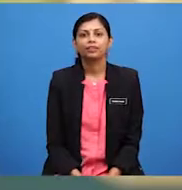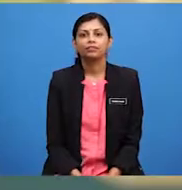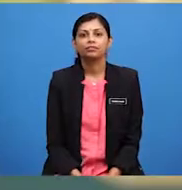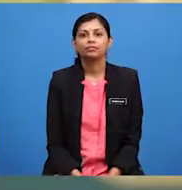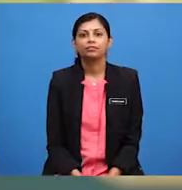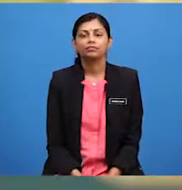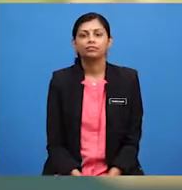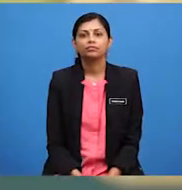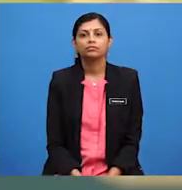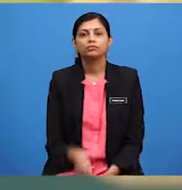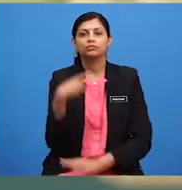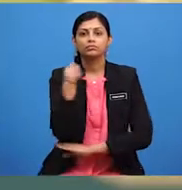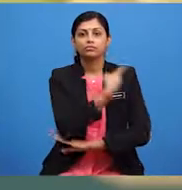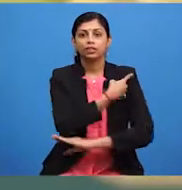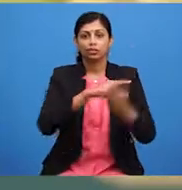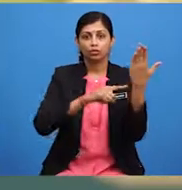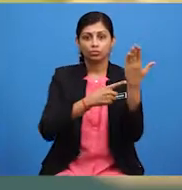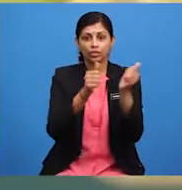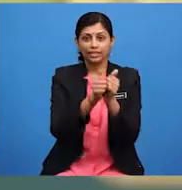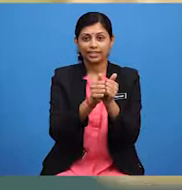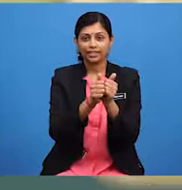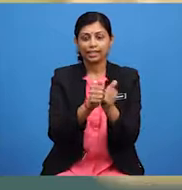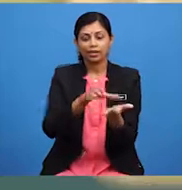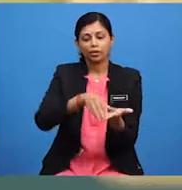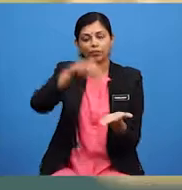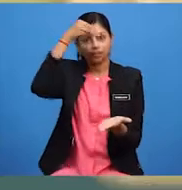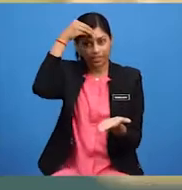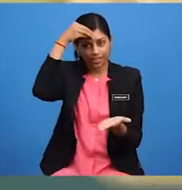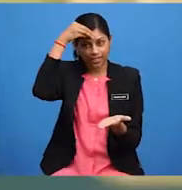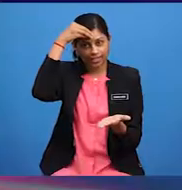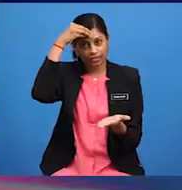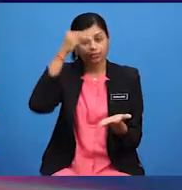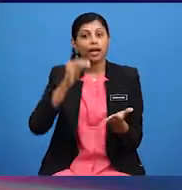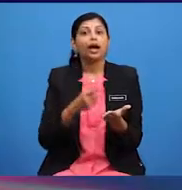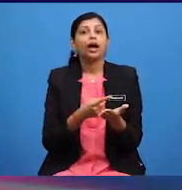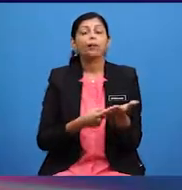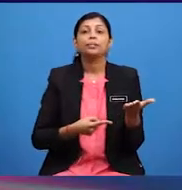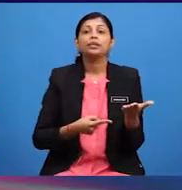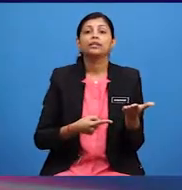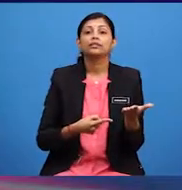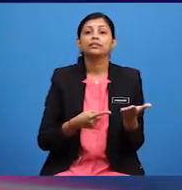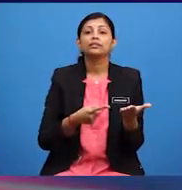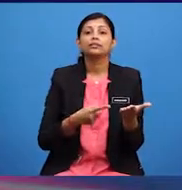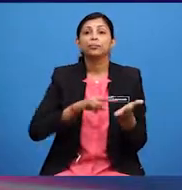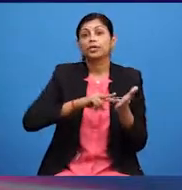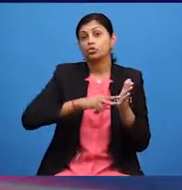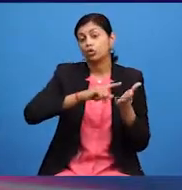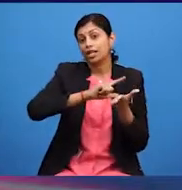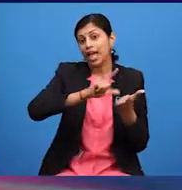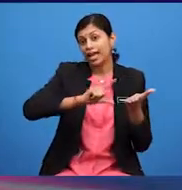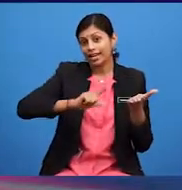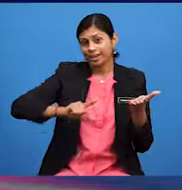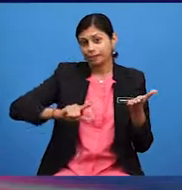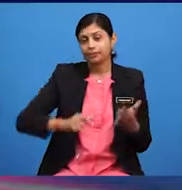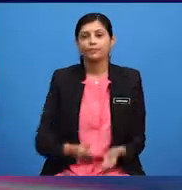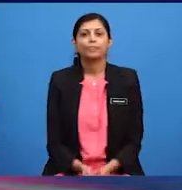Kita mulakan pembelajaran pada hari ini dengan mengetahui apakah itu lakaran.